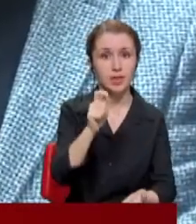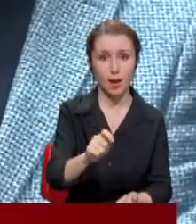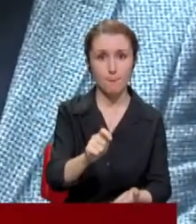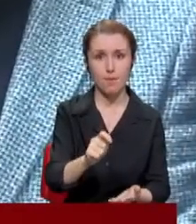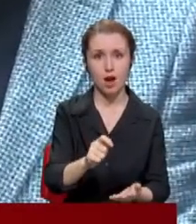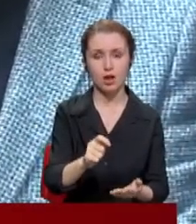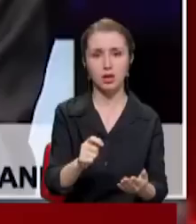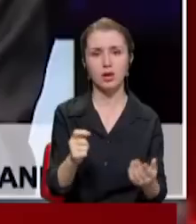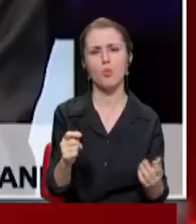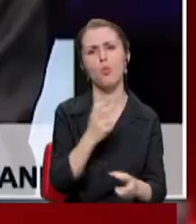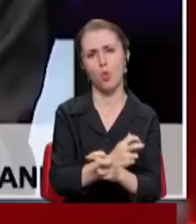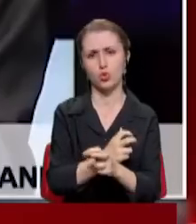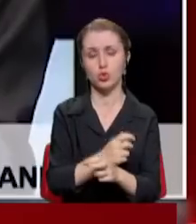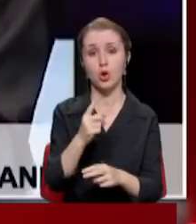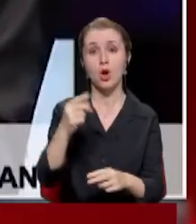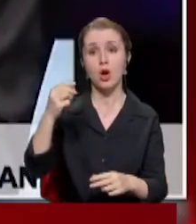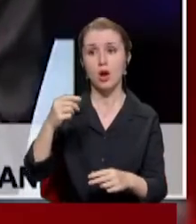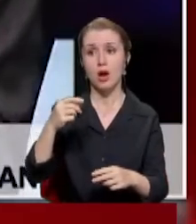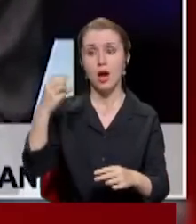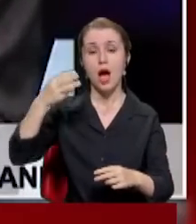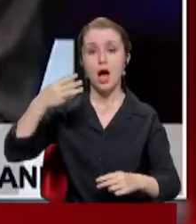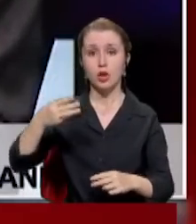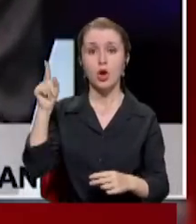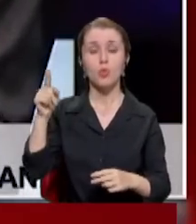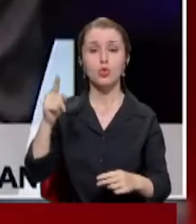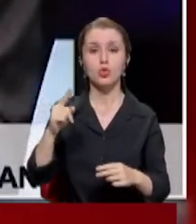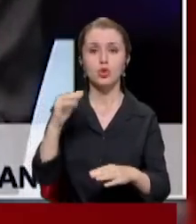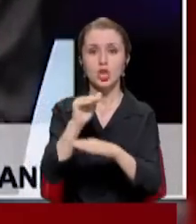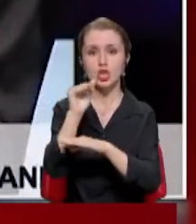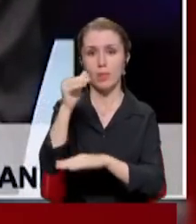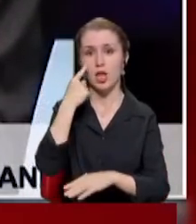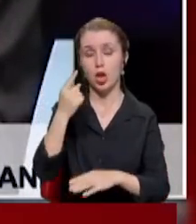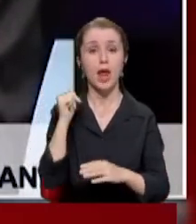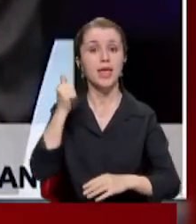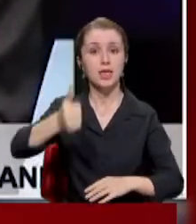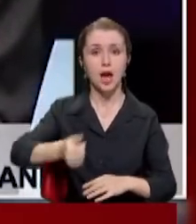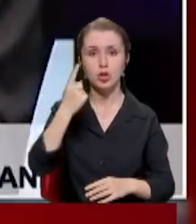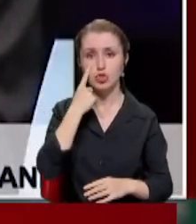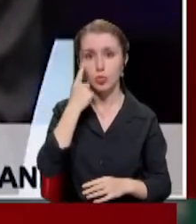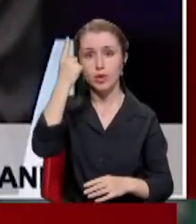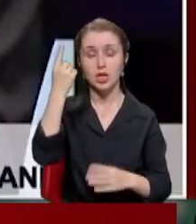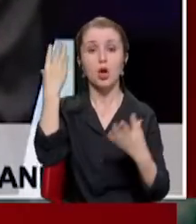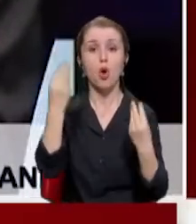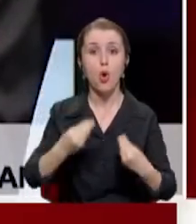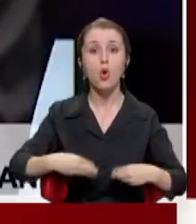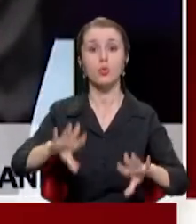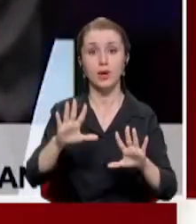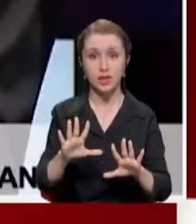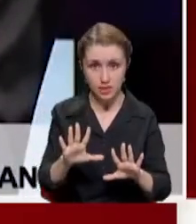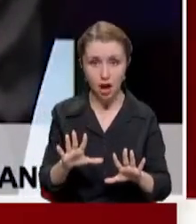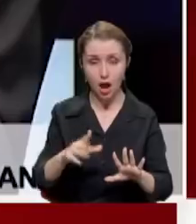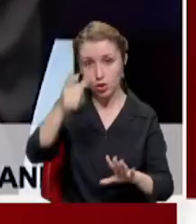beyhude bir gayrettir. Tayyip Bey bugünkü yaşantısıyla yarın Cumhurbaşkanı olmadığı